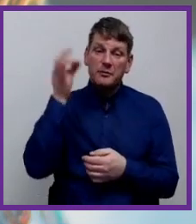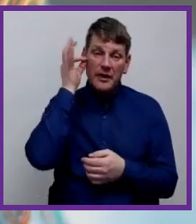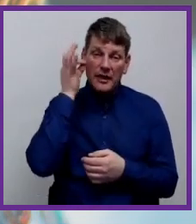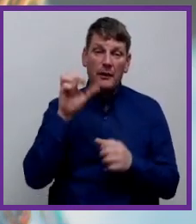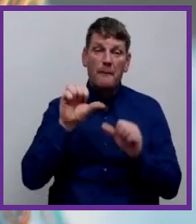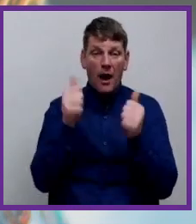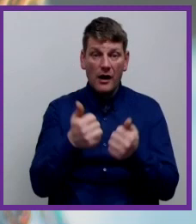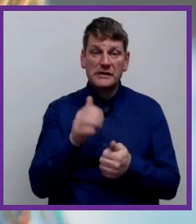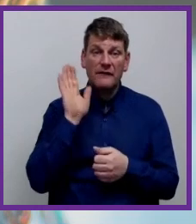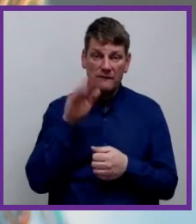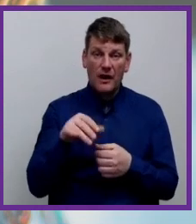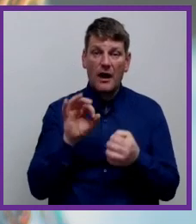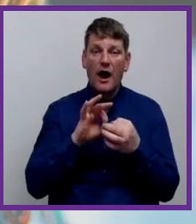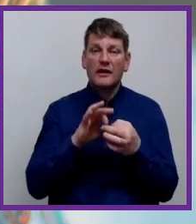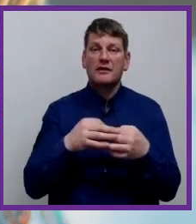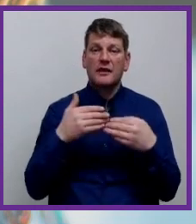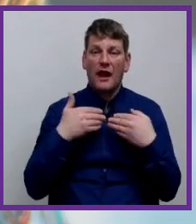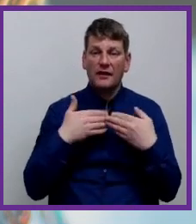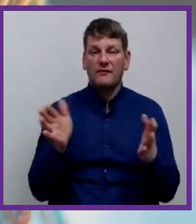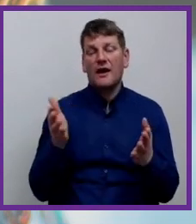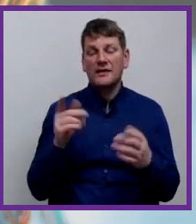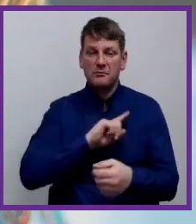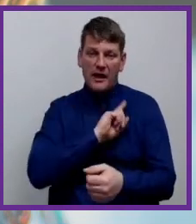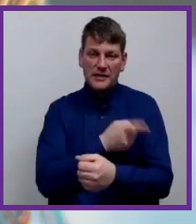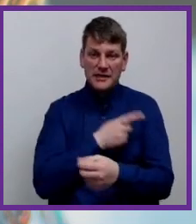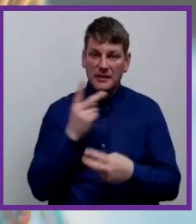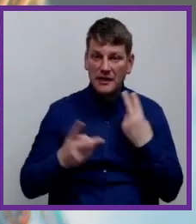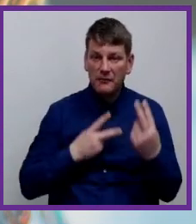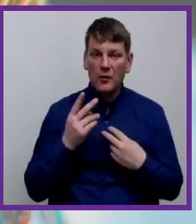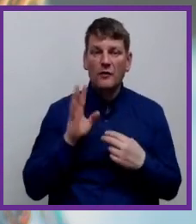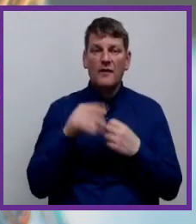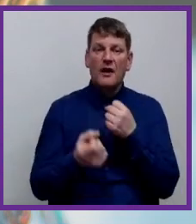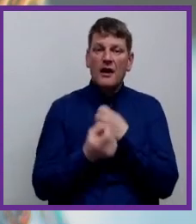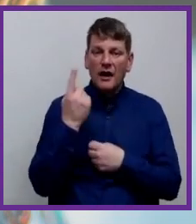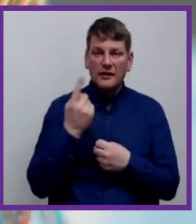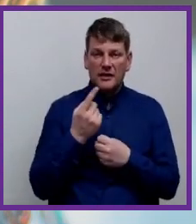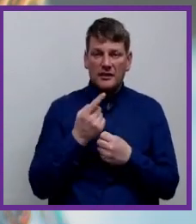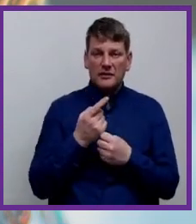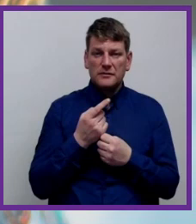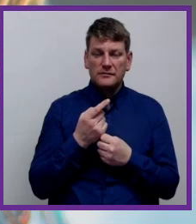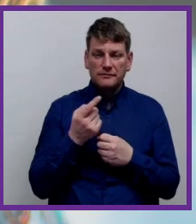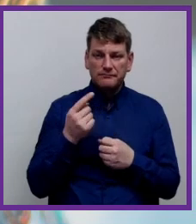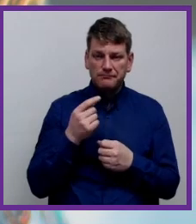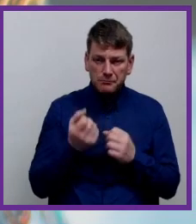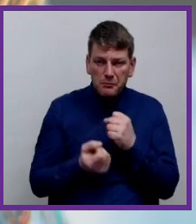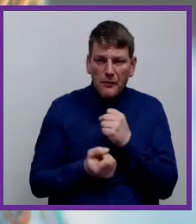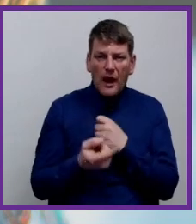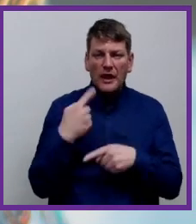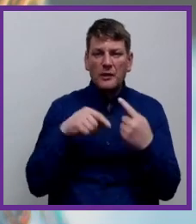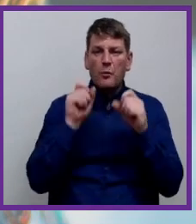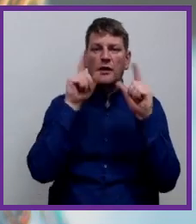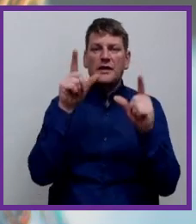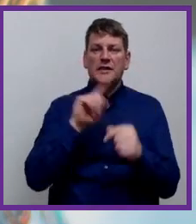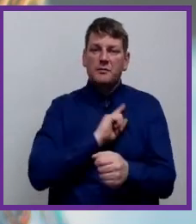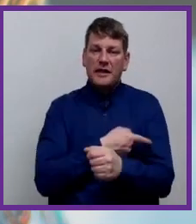var atraisīt arī ļoti spēcīgas emocijas, tā var radīt, uzjundīt, atmodināt